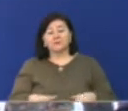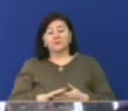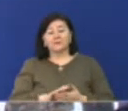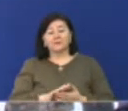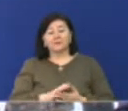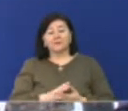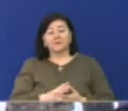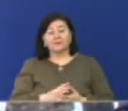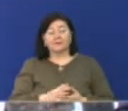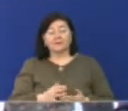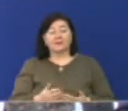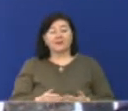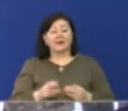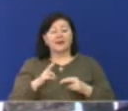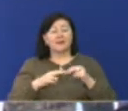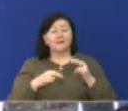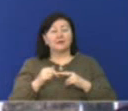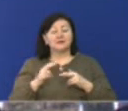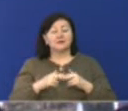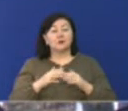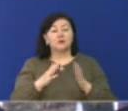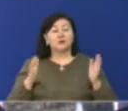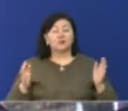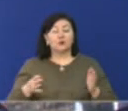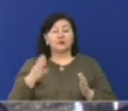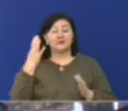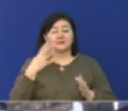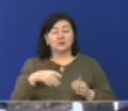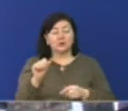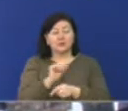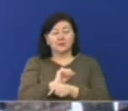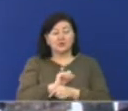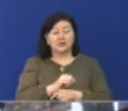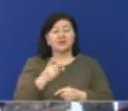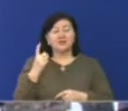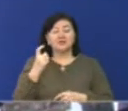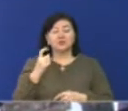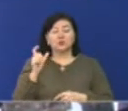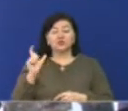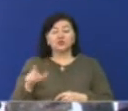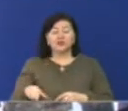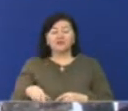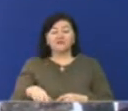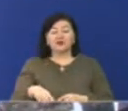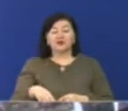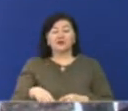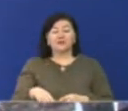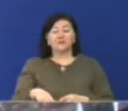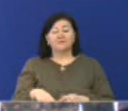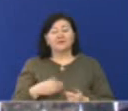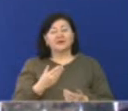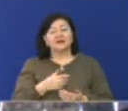защиты. Построено порядка около 40 единиц техники и более 100 человек личного состава. Основная задача